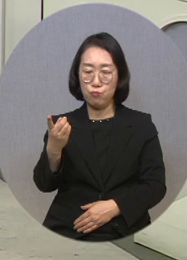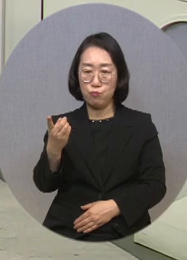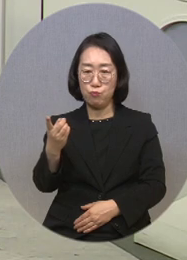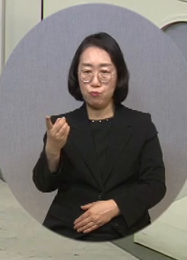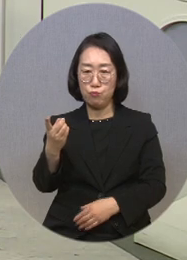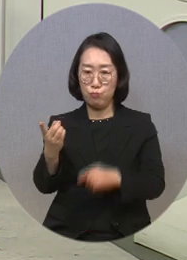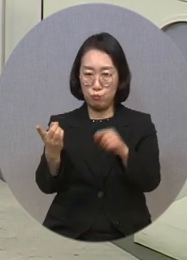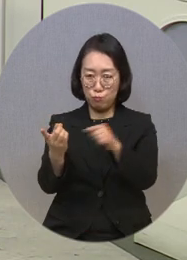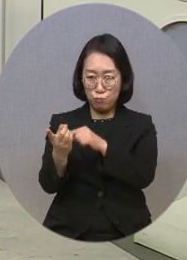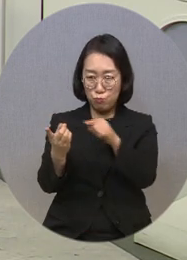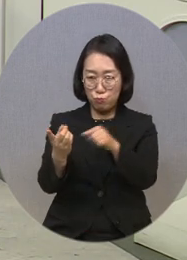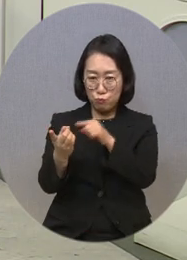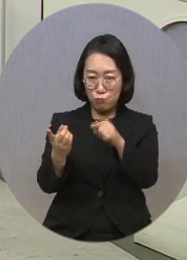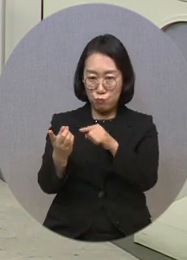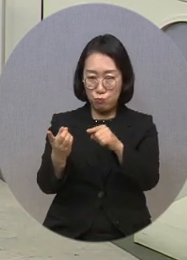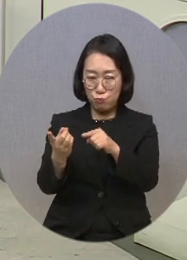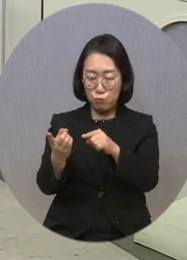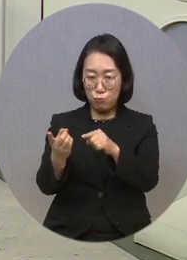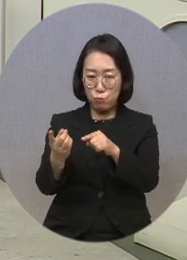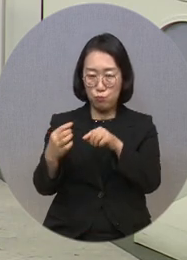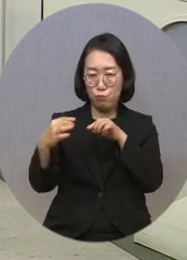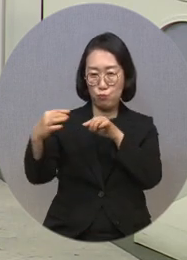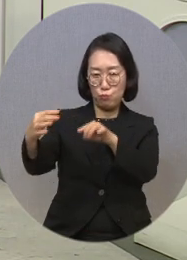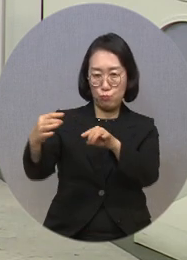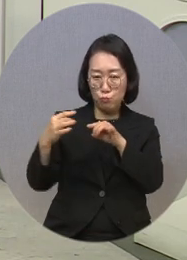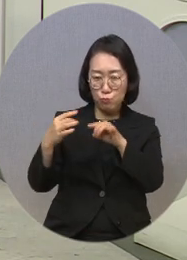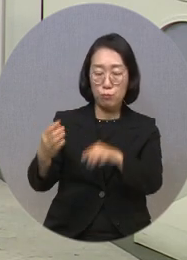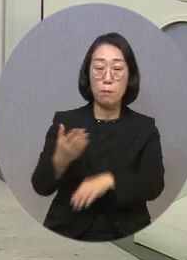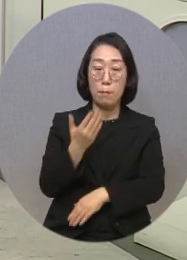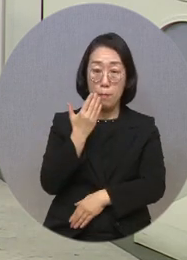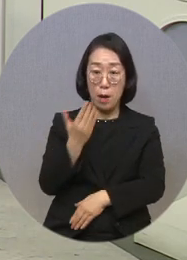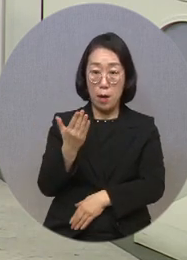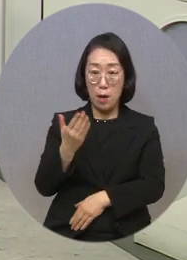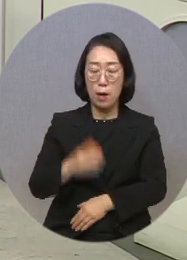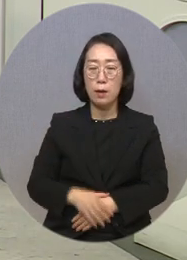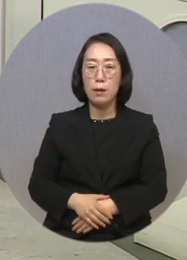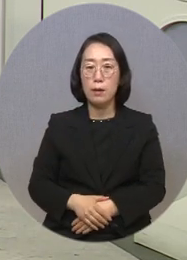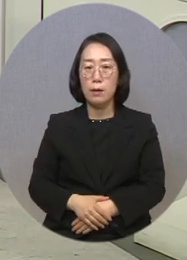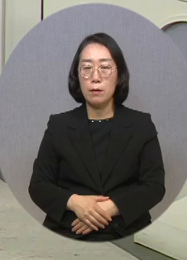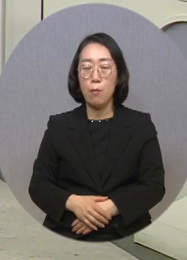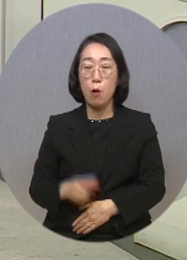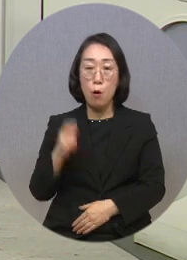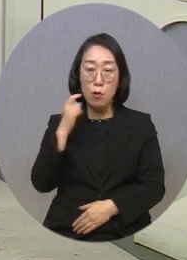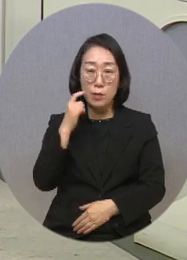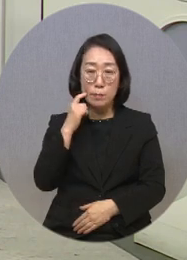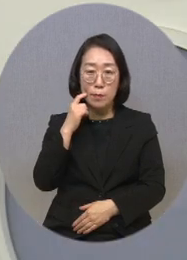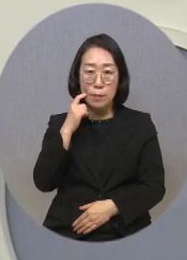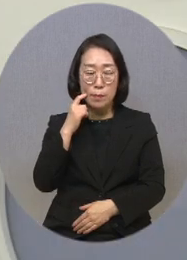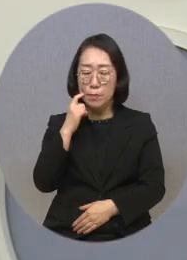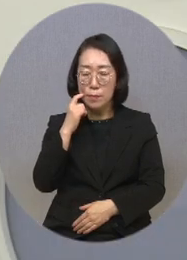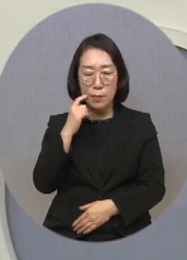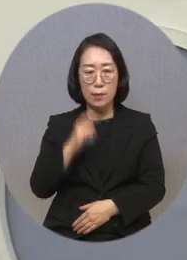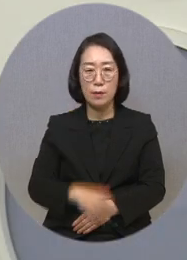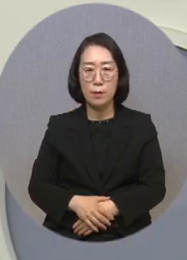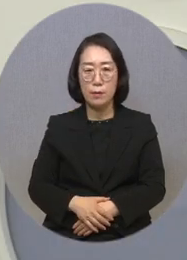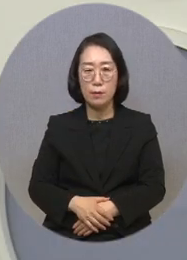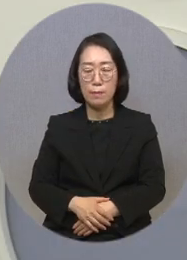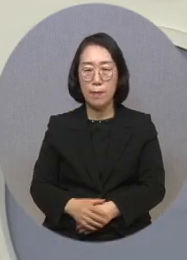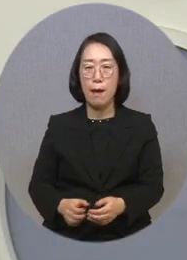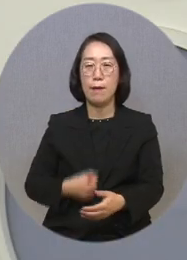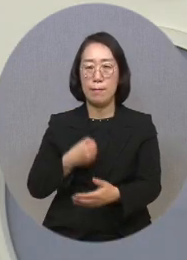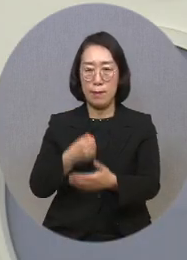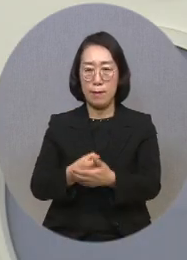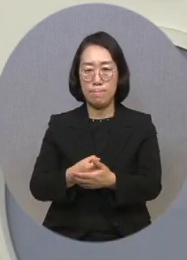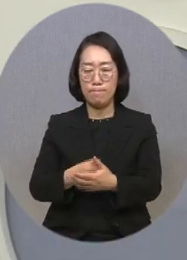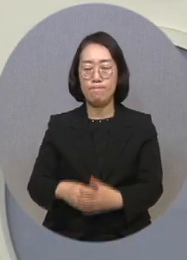세상에 돌아가는 걸 다 볼 수 있고. 세계가 동시권이죠. 그래서 이 해인 시대 때에는 거짓말하면 안 돼요. 당당하라